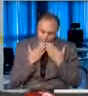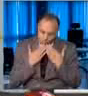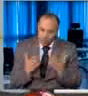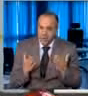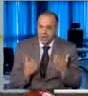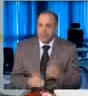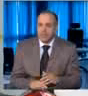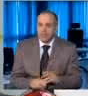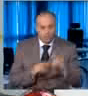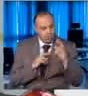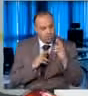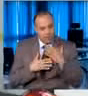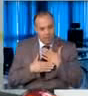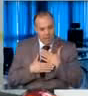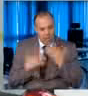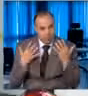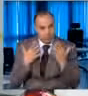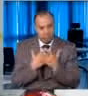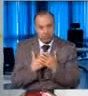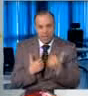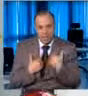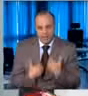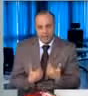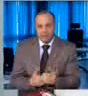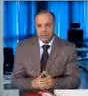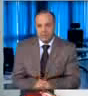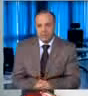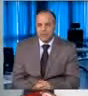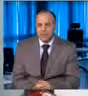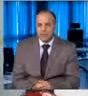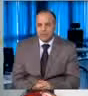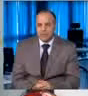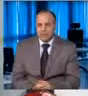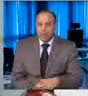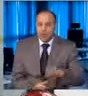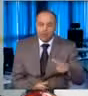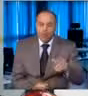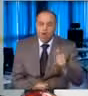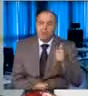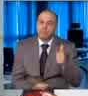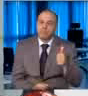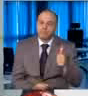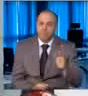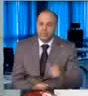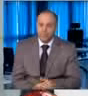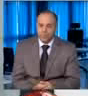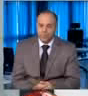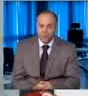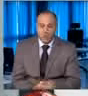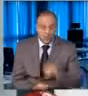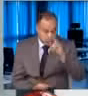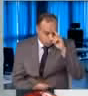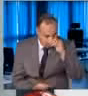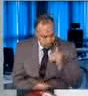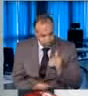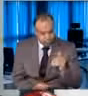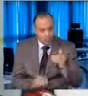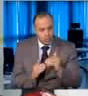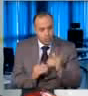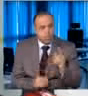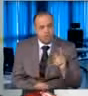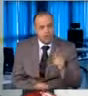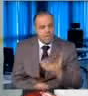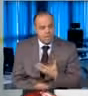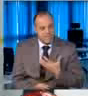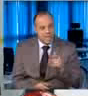صح لي شرف بأن نفوز بهذه أمير جوار في شهر. إن شاء الله نكمل على المستوى هذا ونزيد